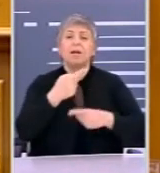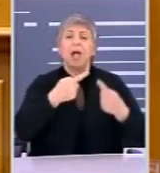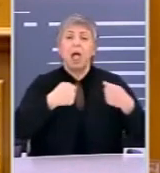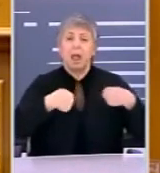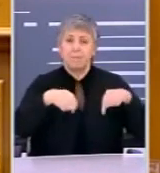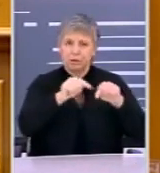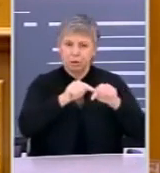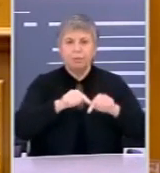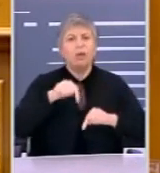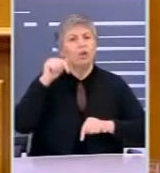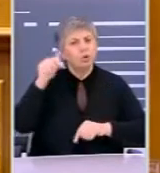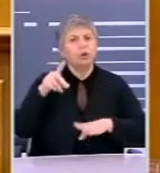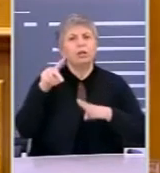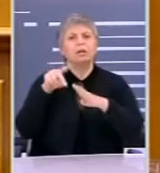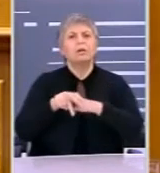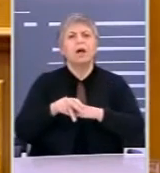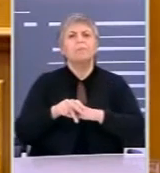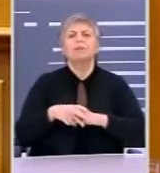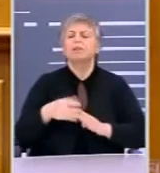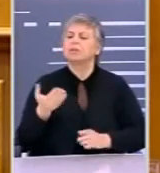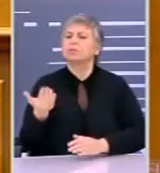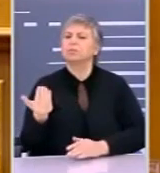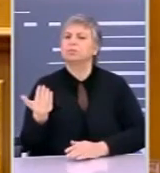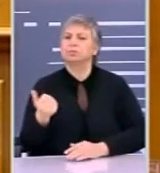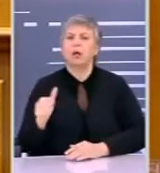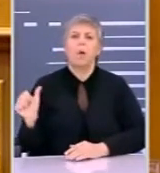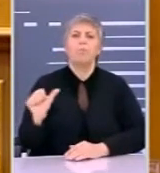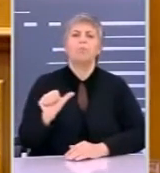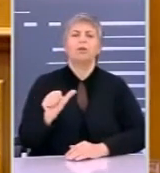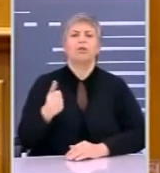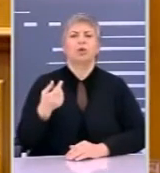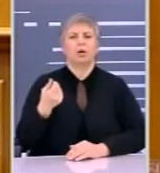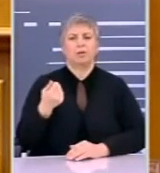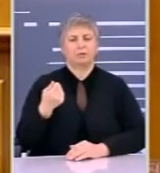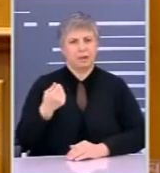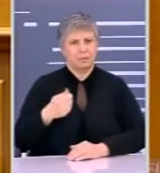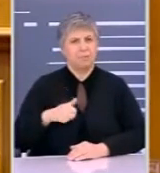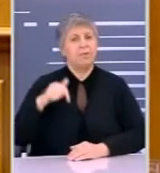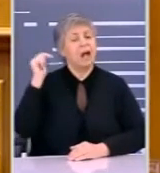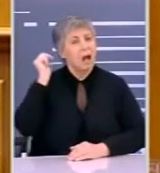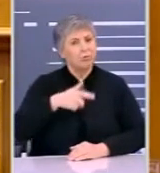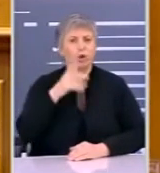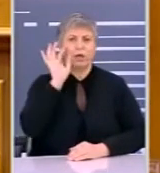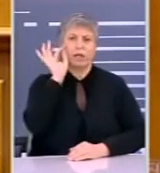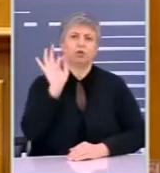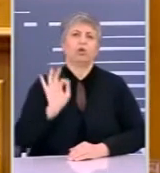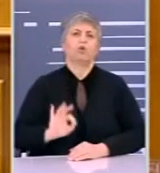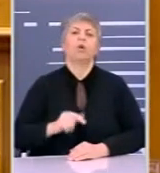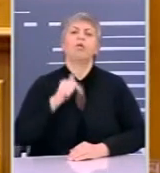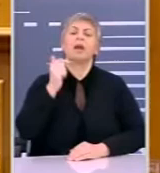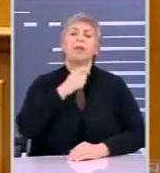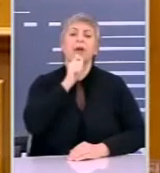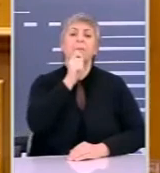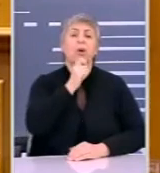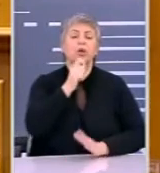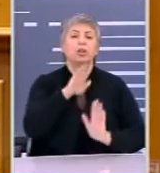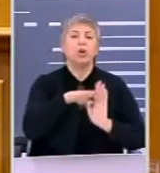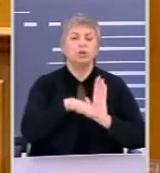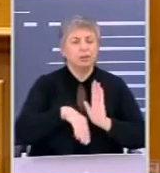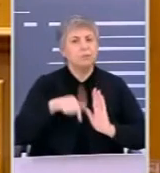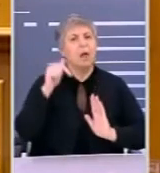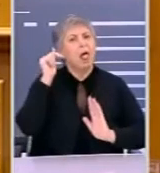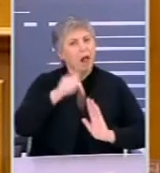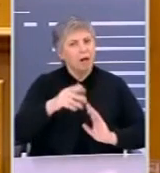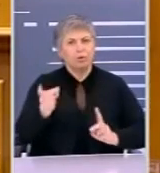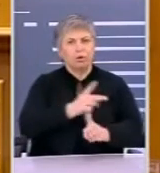αποτελεί επιβεβαίωση ότι πετύχαμε τους στόχους. Στόχους για την αρχή εξυγίανσης του πολιτικού συστήματος και για την απόδοση